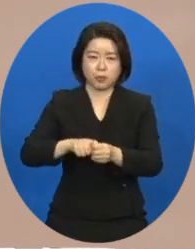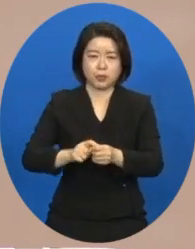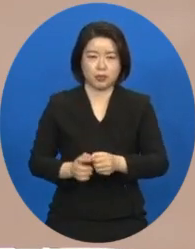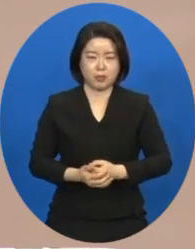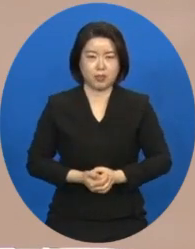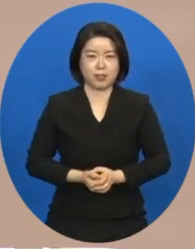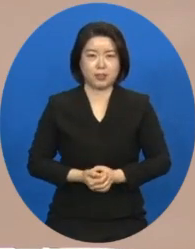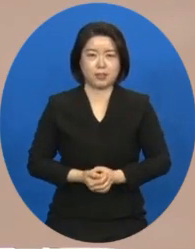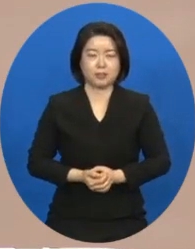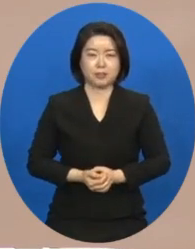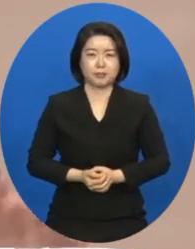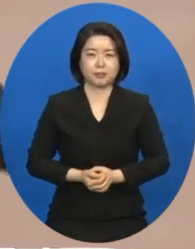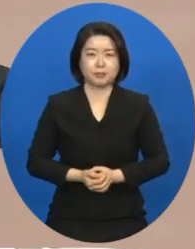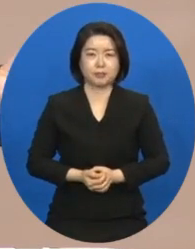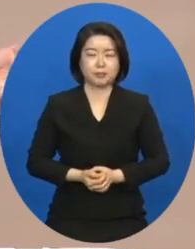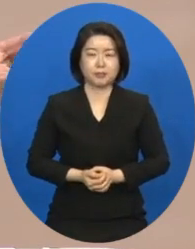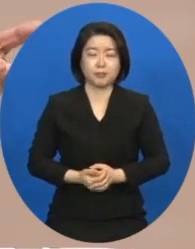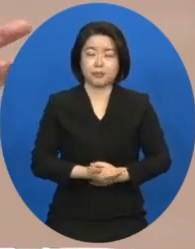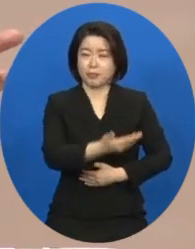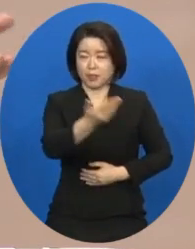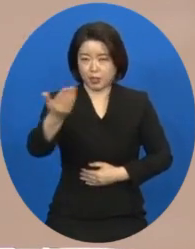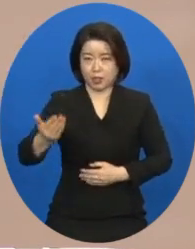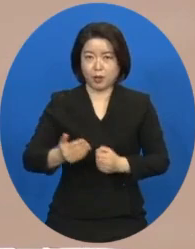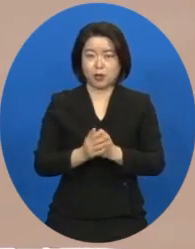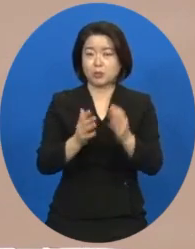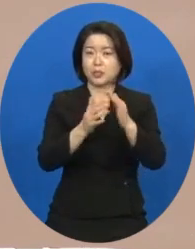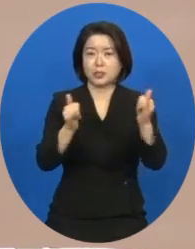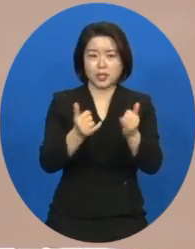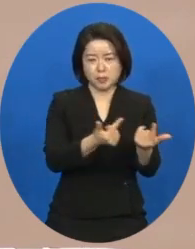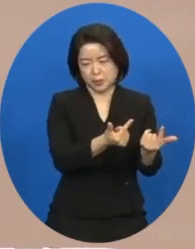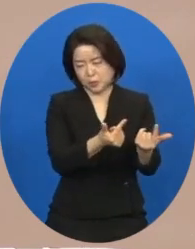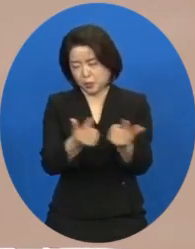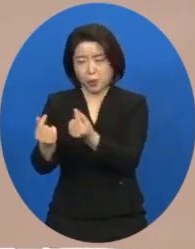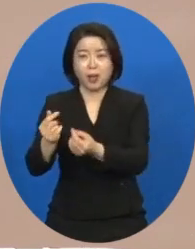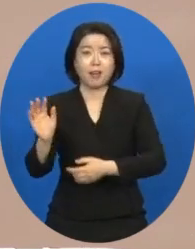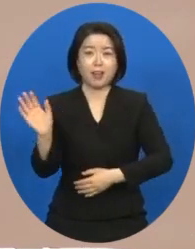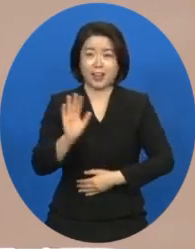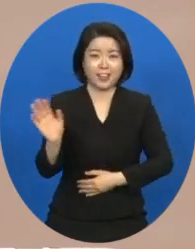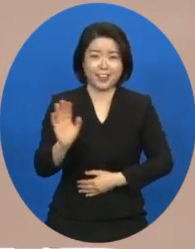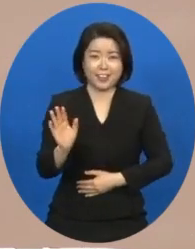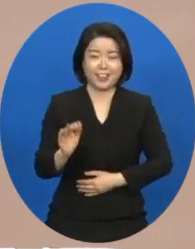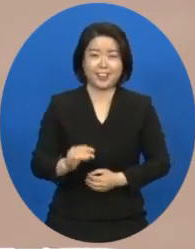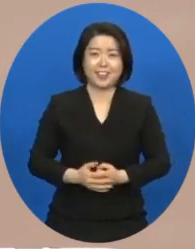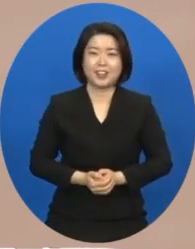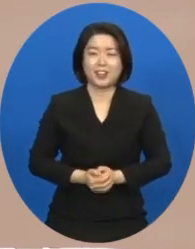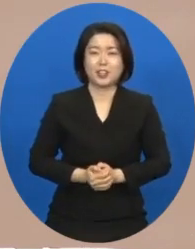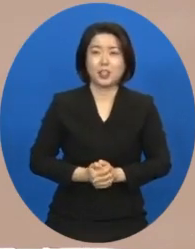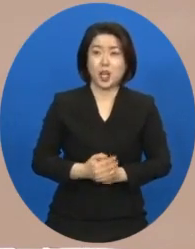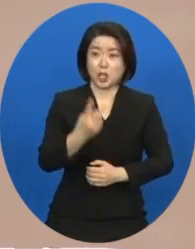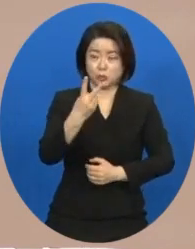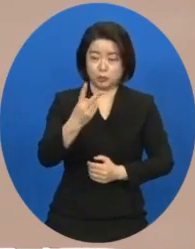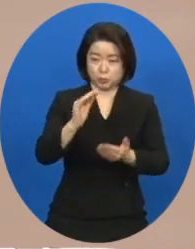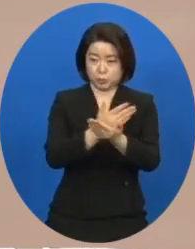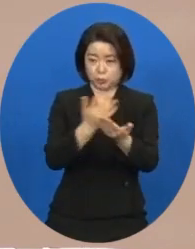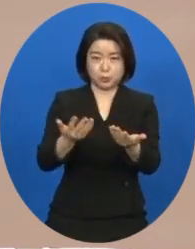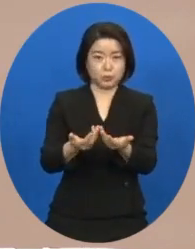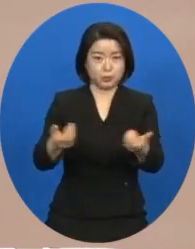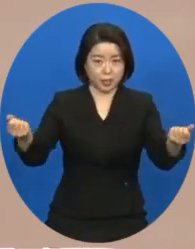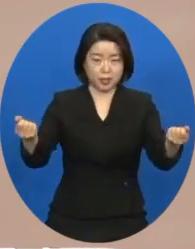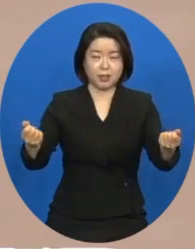것이다. 여러분, 사람이 다 똑같지 않습니다. 둘로 나뉘어요.